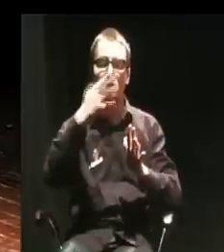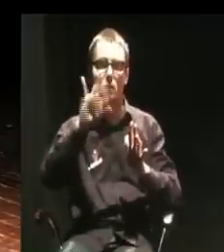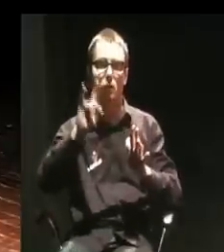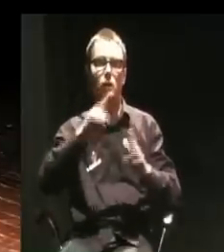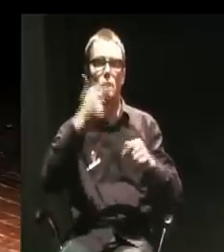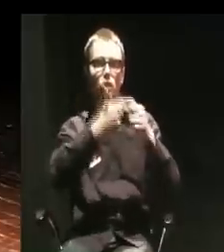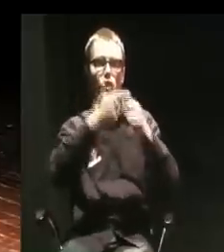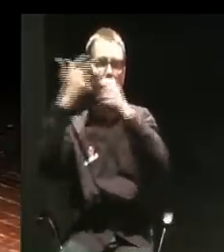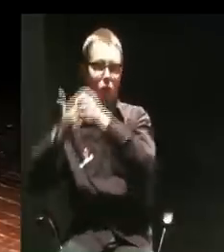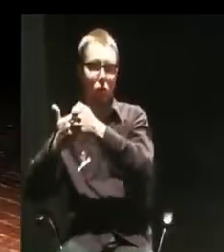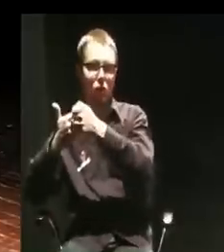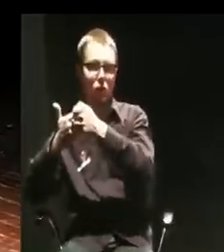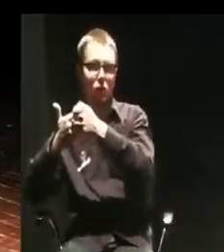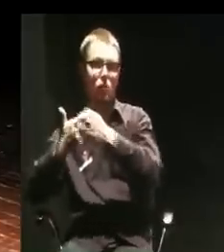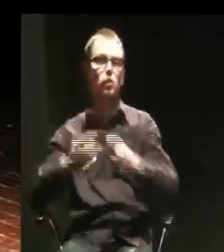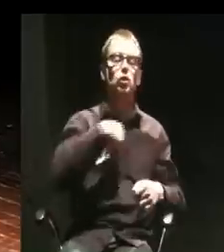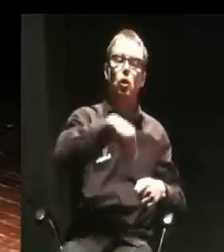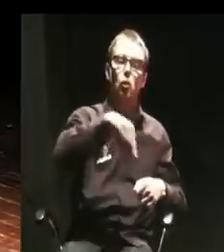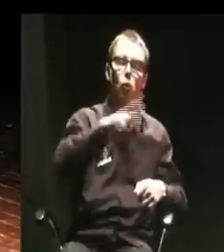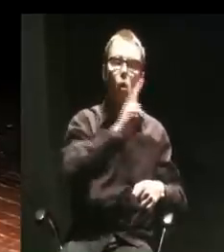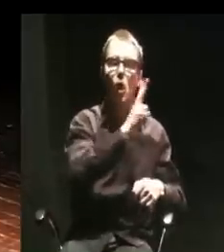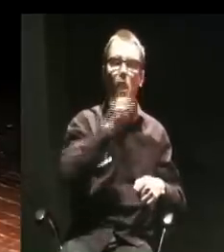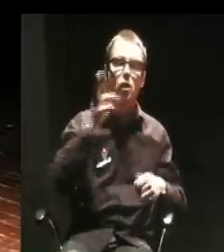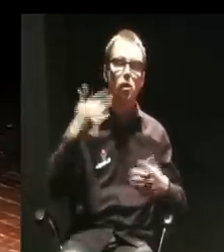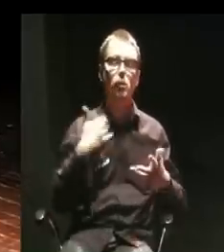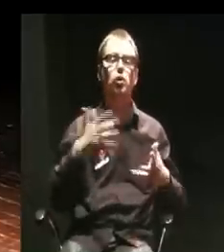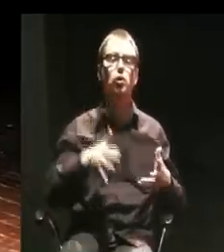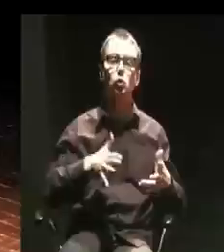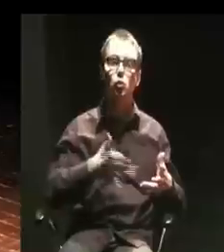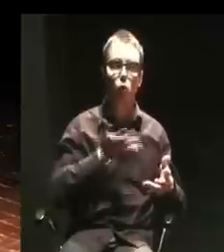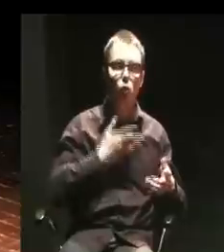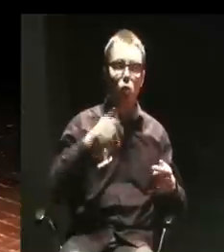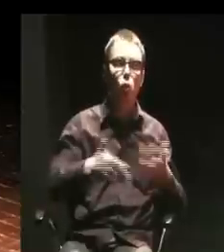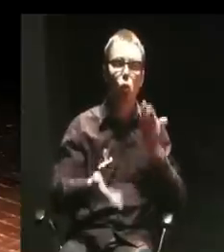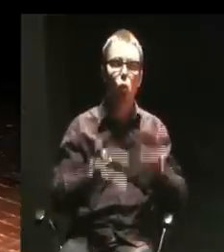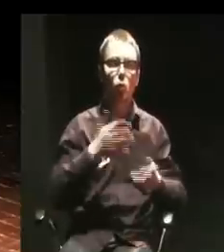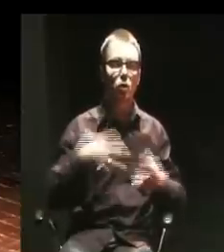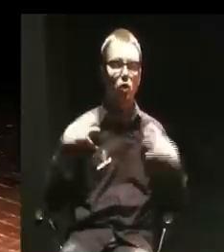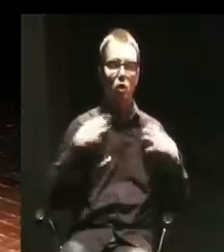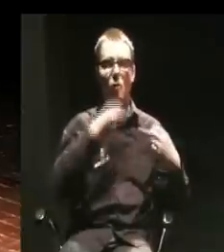wy wszyscy odczujecie to na studiach czy w lubelskiej gospodarce.